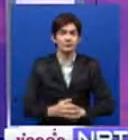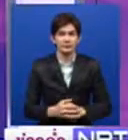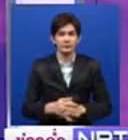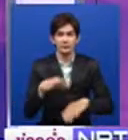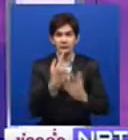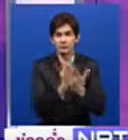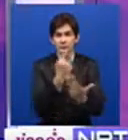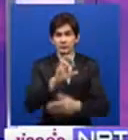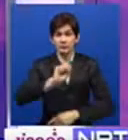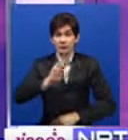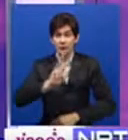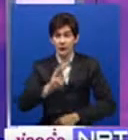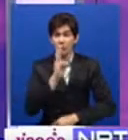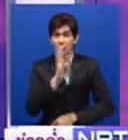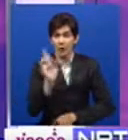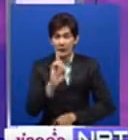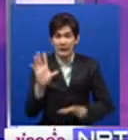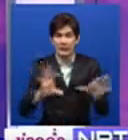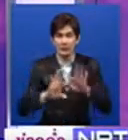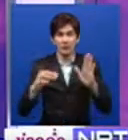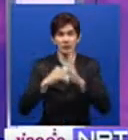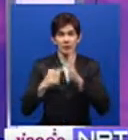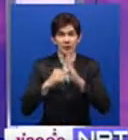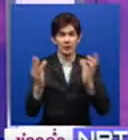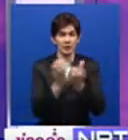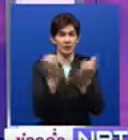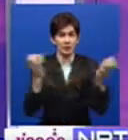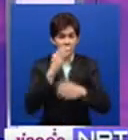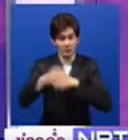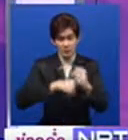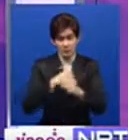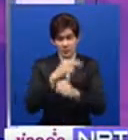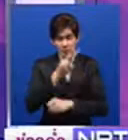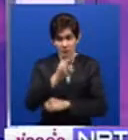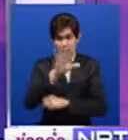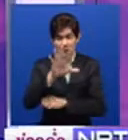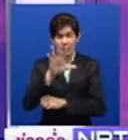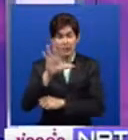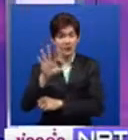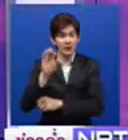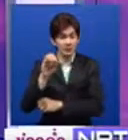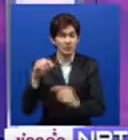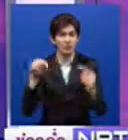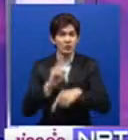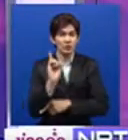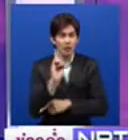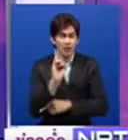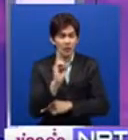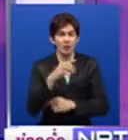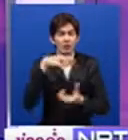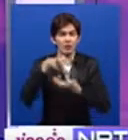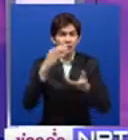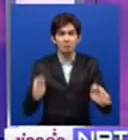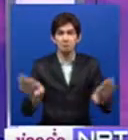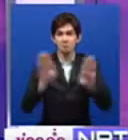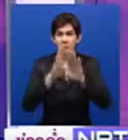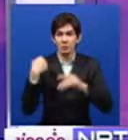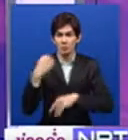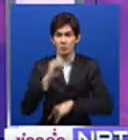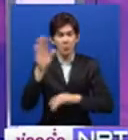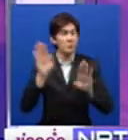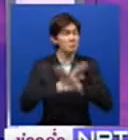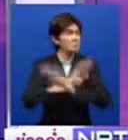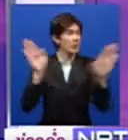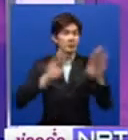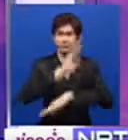ตัวแทนสวที่ถูกกล่าวหากรณีการแก้ไขรัฐธรรมนูญในปี 2550ได้แถลงปิดคดีถอดถอนพร้อมปฏิเสธทุกข้อ